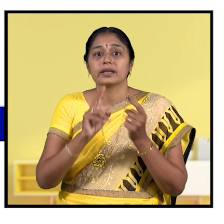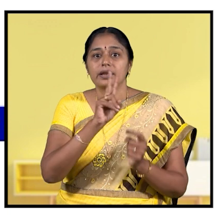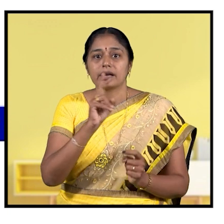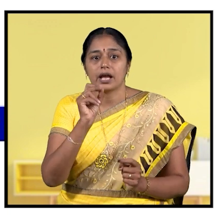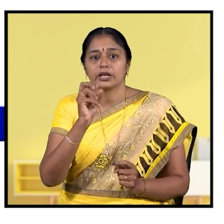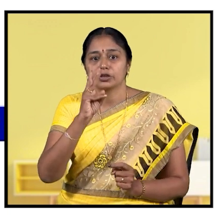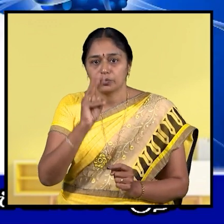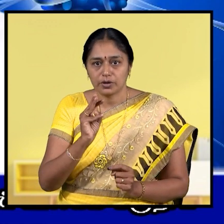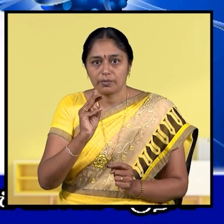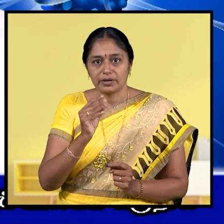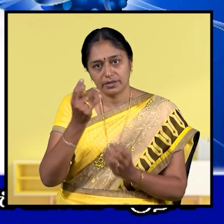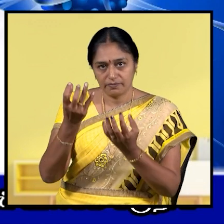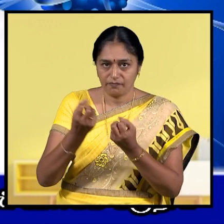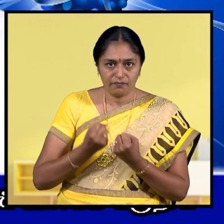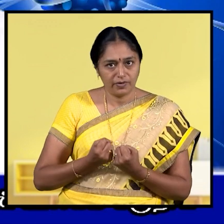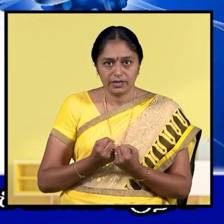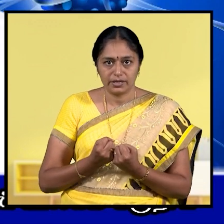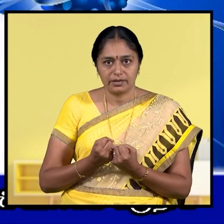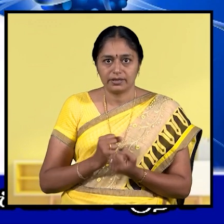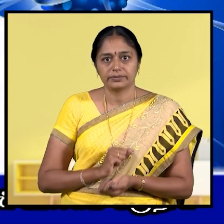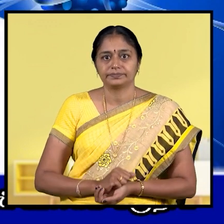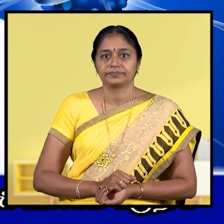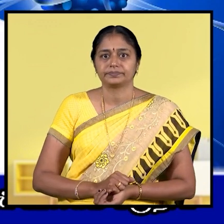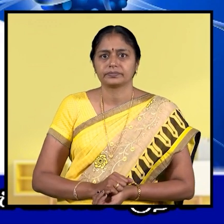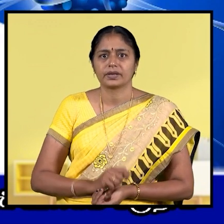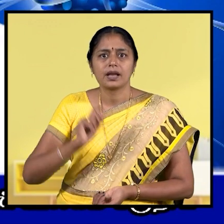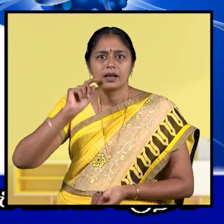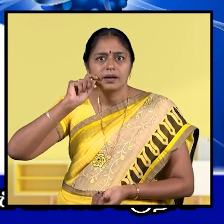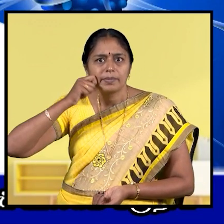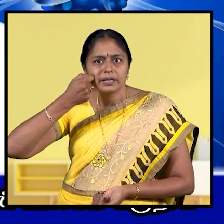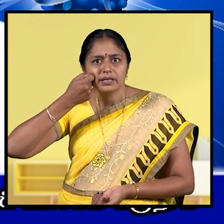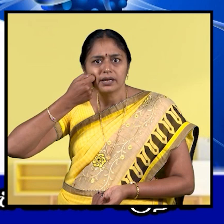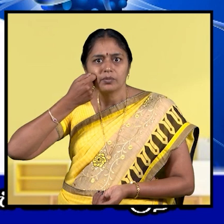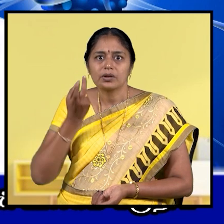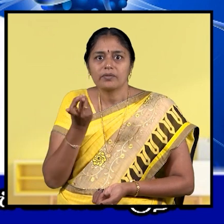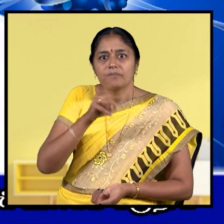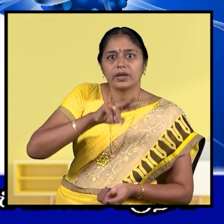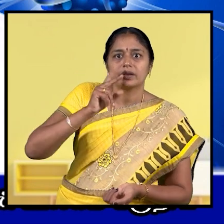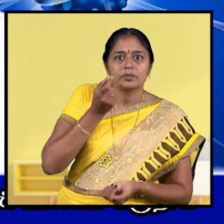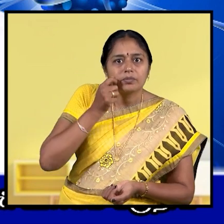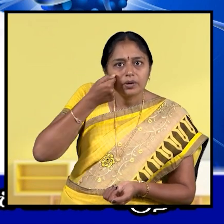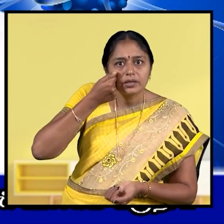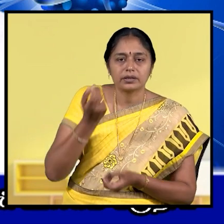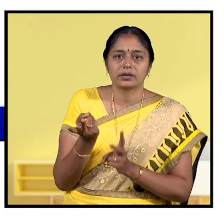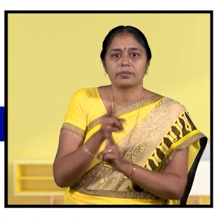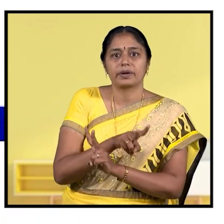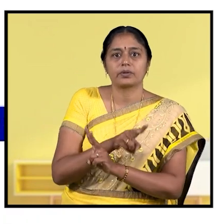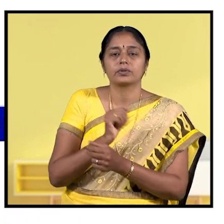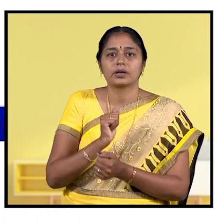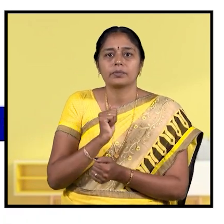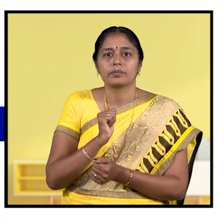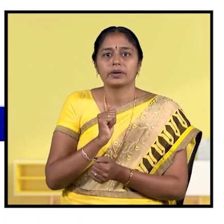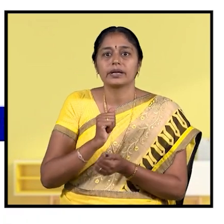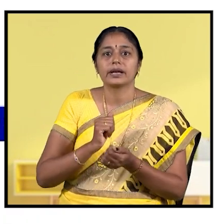2011 வழங்கப்பட்டிருக்குது. அடுத்தாற் போல் நம்ம மனிதர்கள் மூலம் இன்னொரு மனிதனுக்கு பரவக்கூடிய ஒரு நோய் அப்படின்னு பார்த்தீங்கன்னா ஹெப்பாட்டைட்டிஸ்